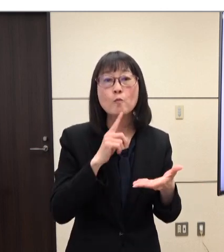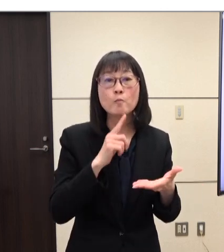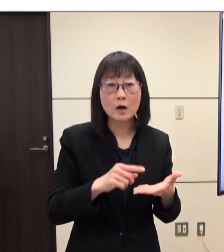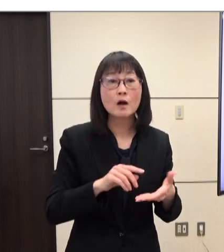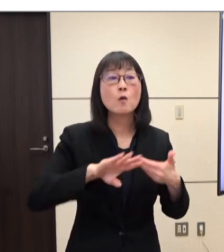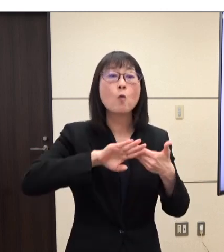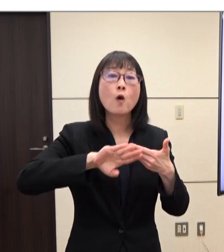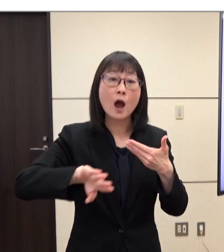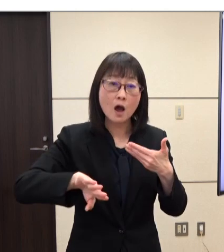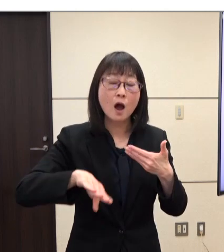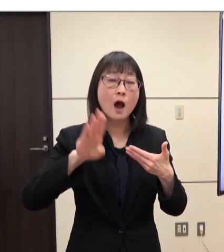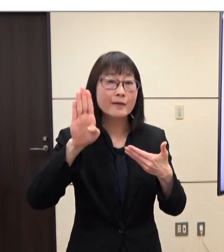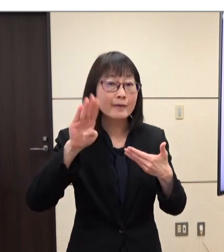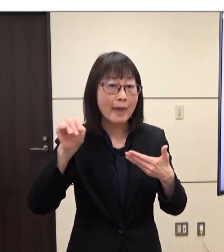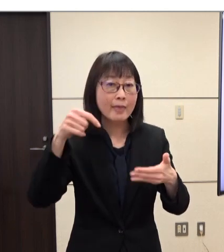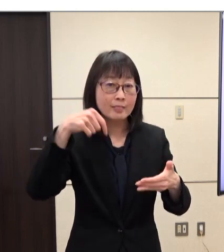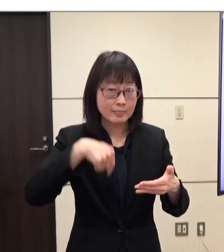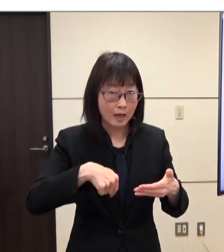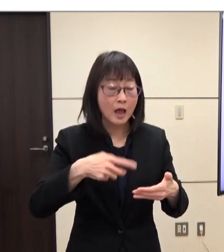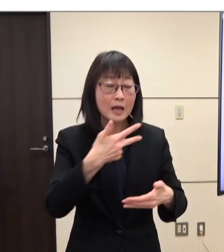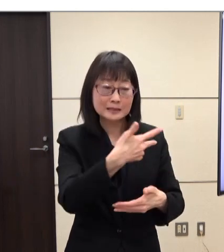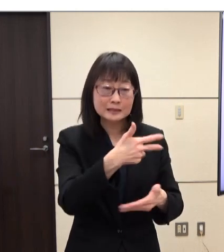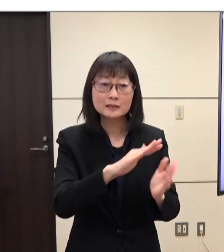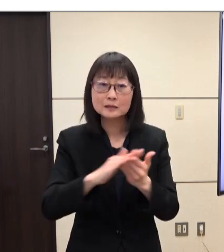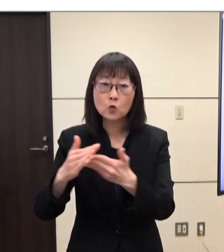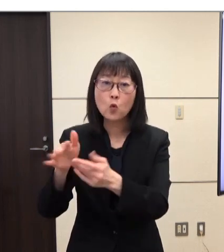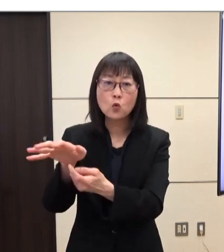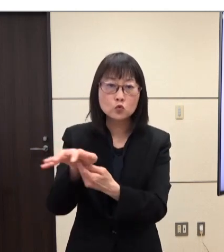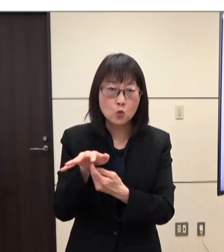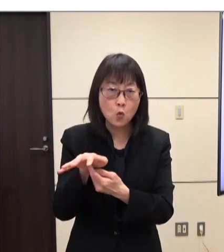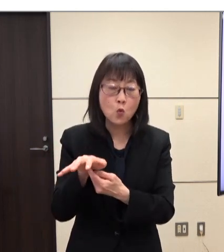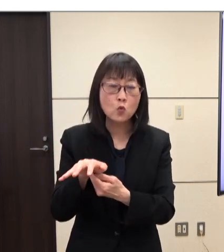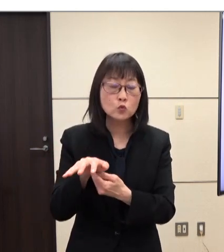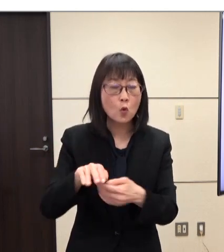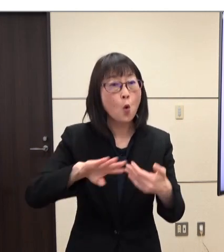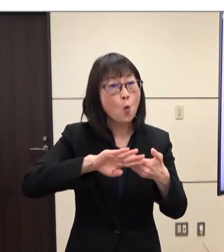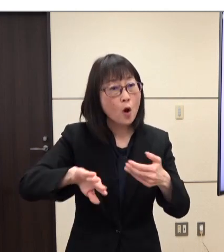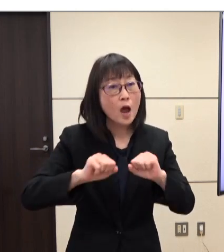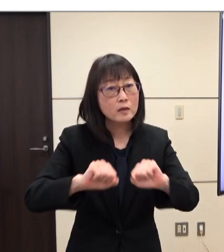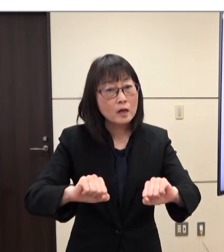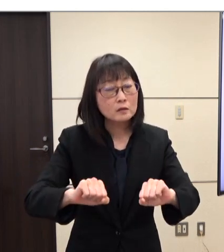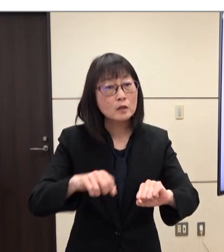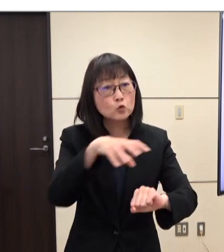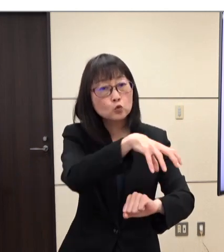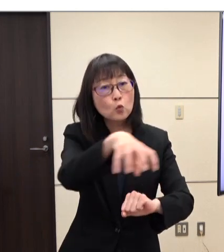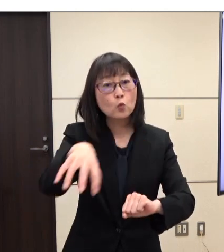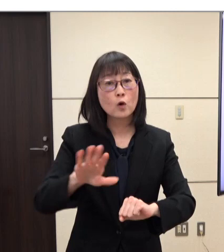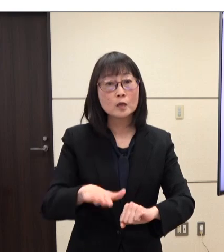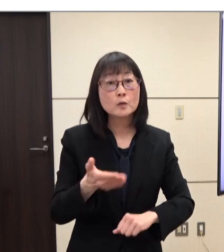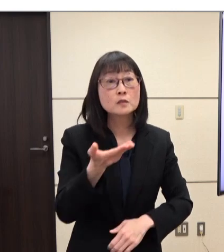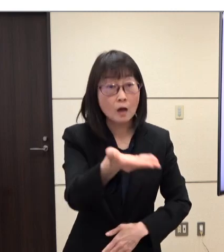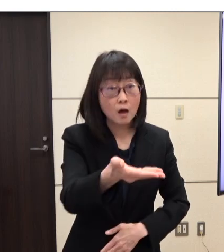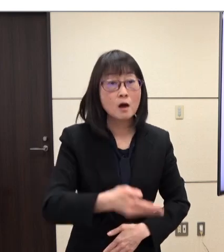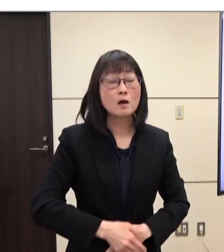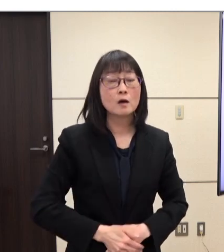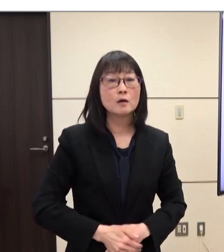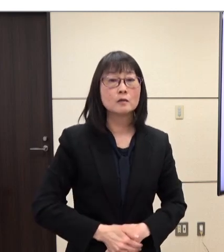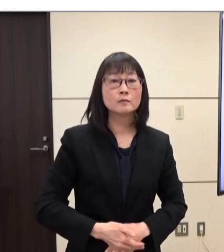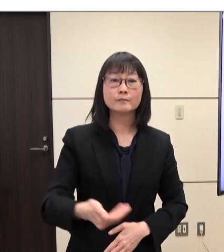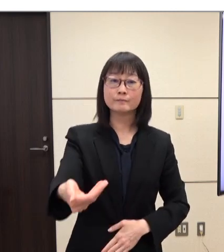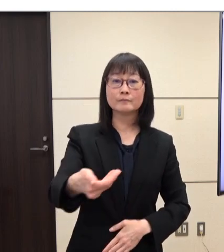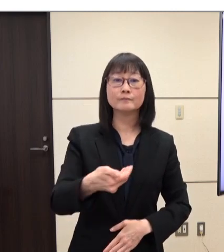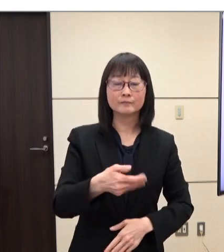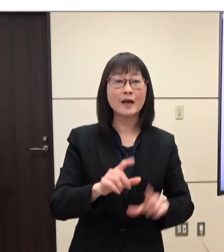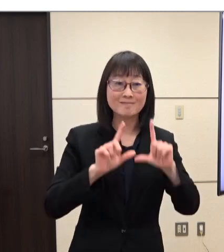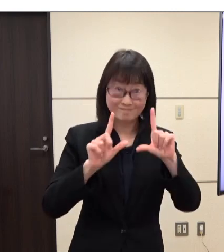他の市町村であったり他の都道府県、 まずやってないんじゃないですかね。特に特にですね、こうい